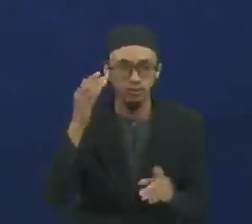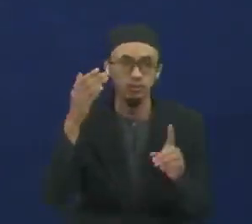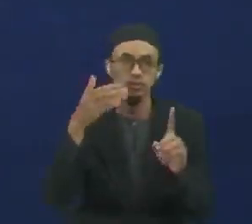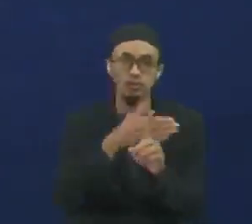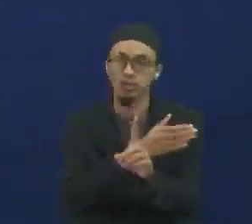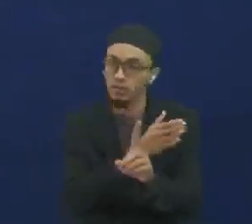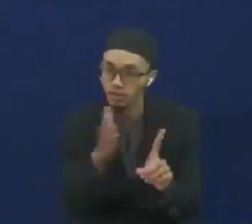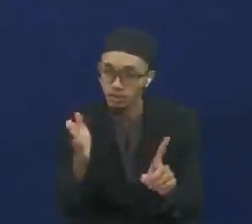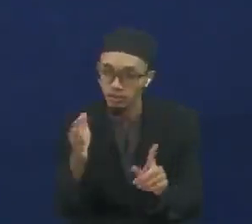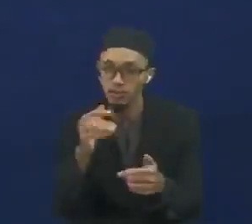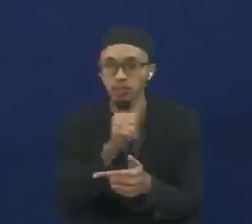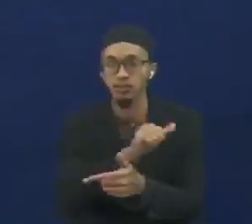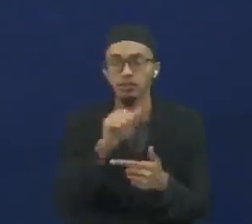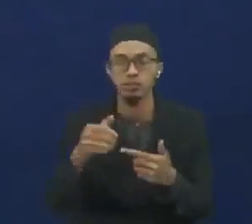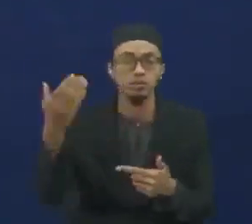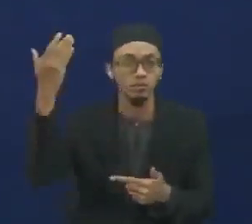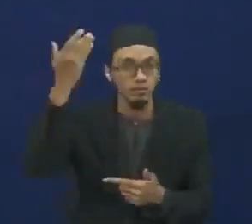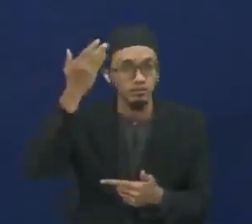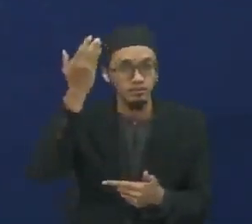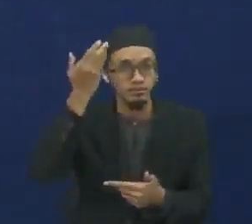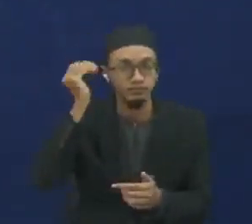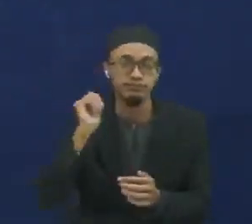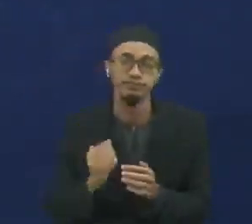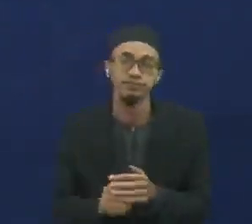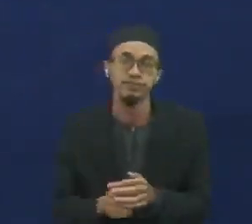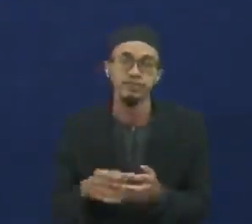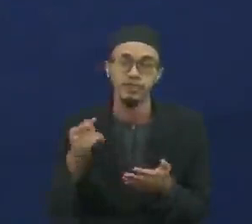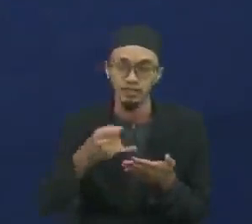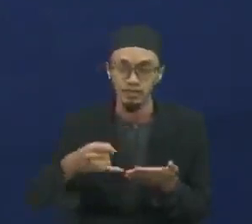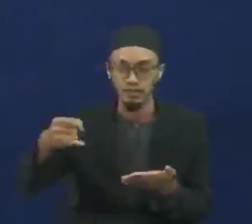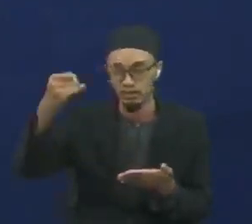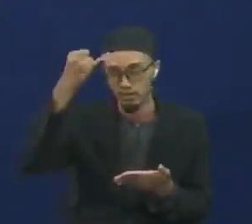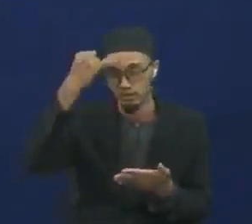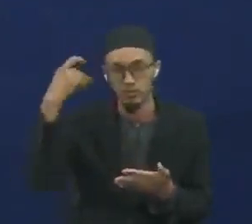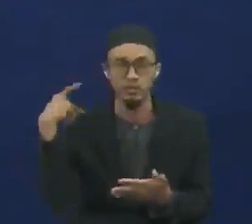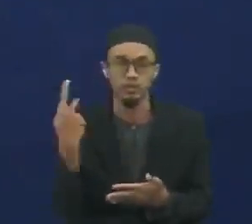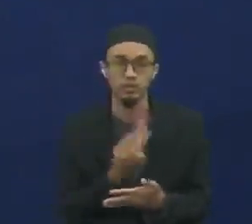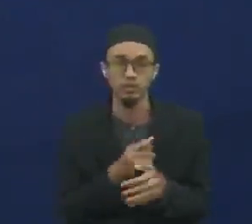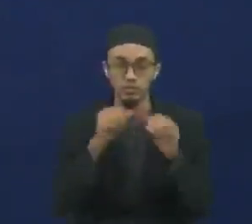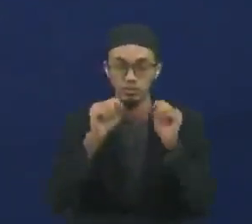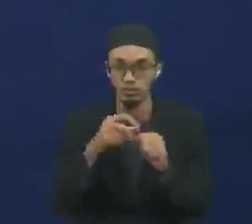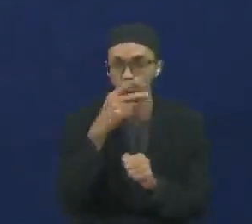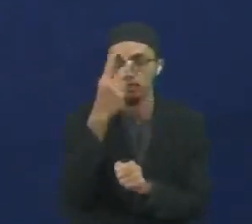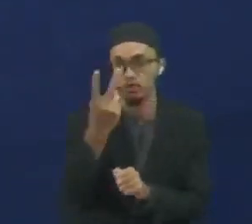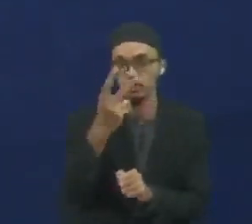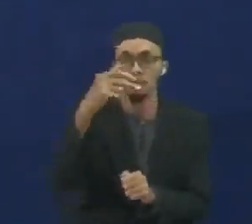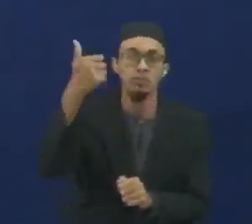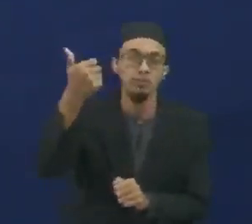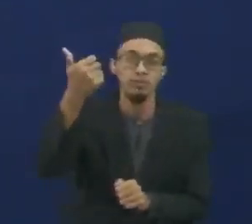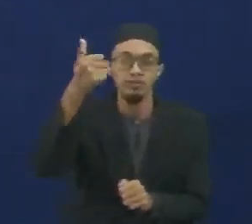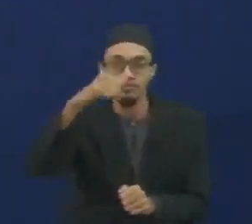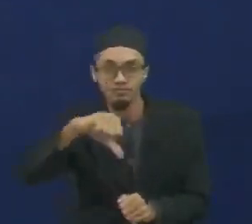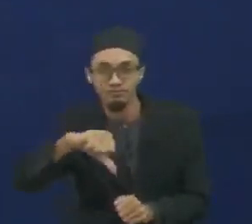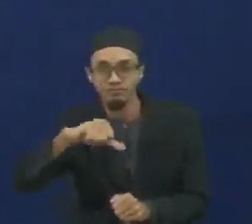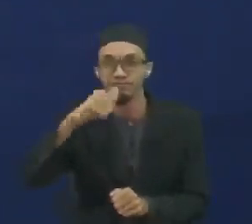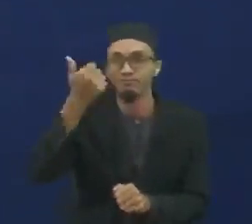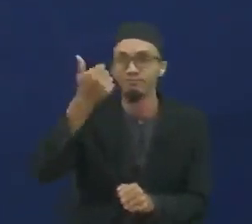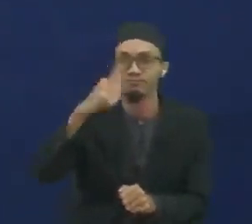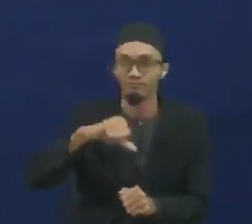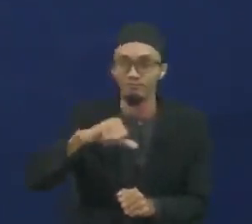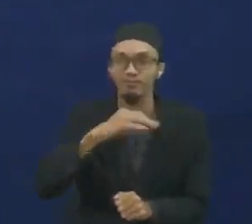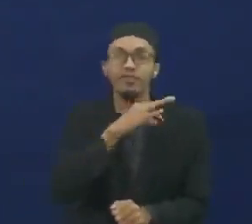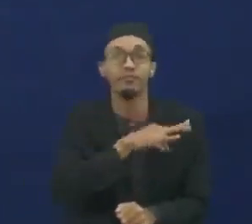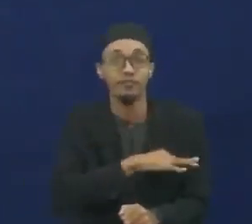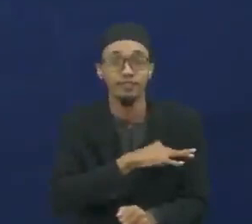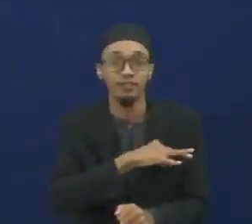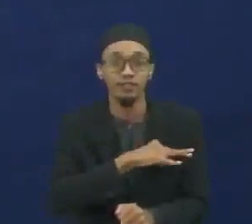kita, ilmu kita untuk menilai, ah, yang ini memberi mudarat, manfaat kepada kita ataupun tak. Allah sebut